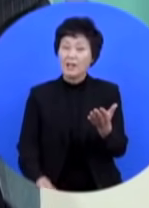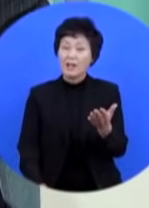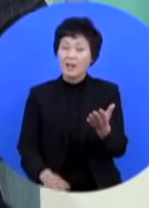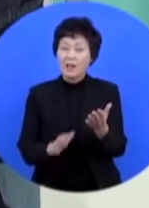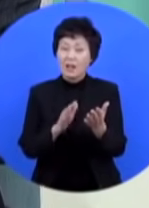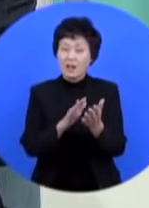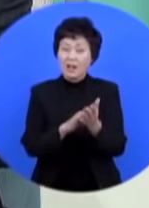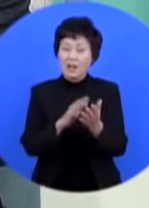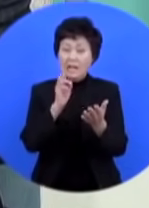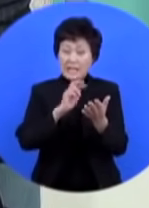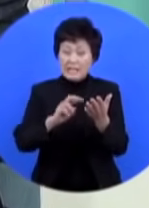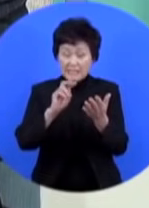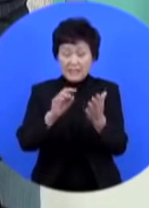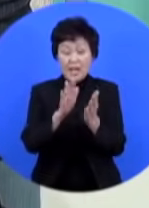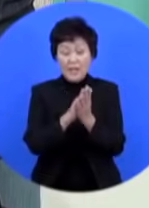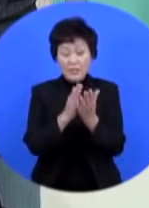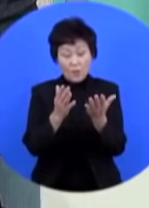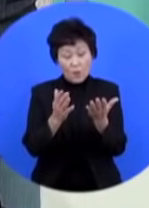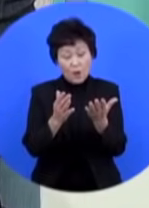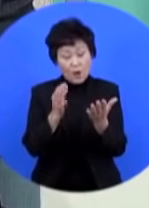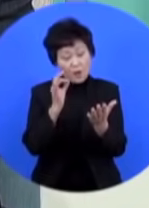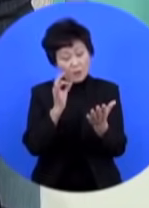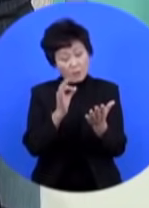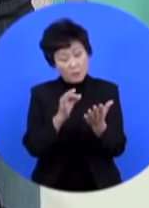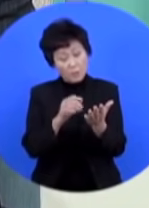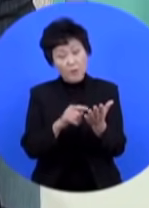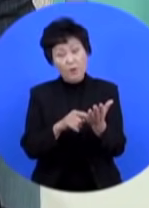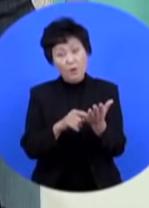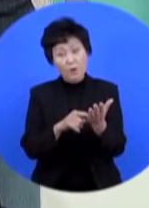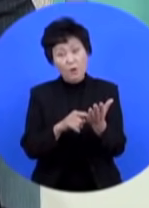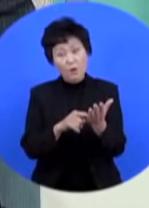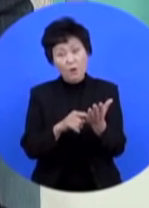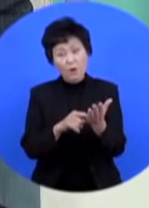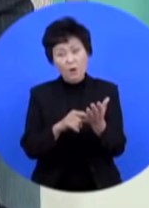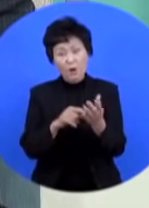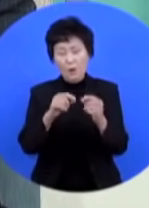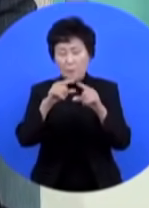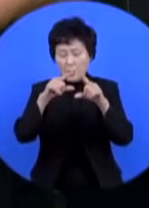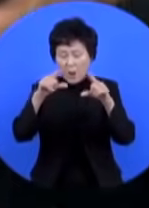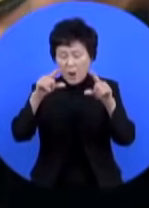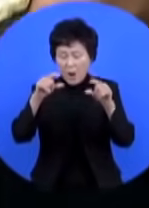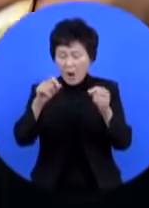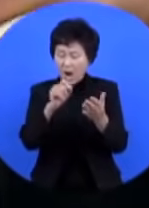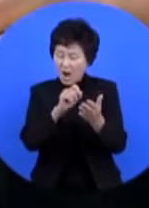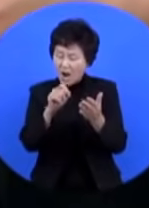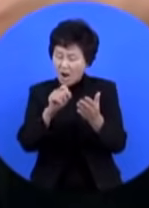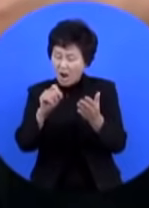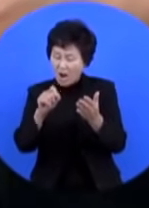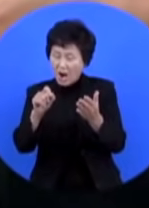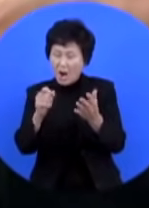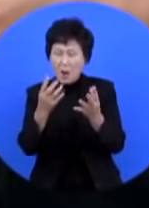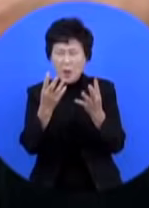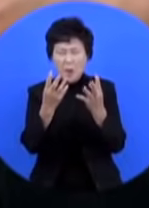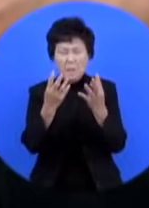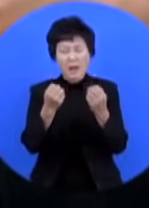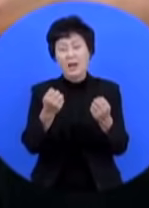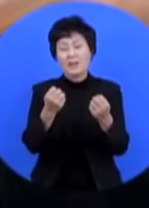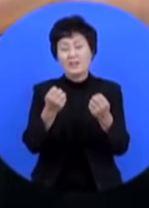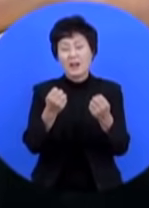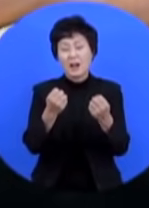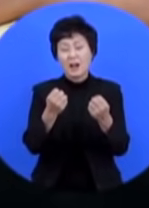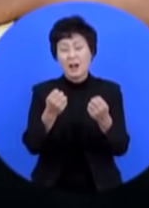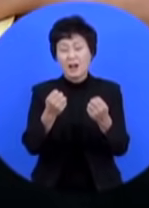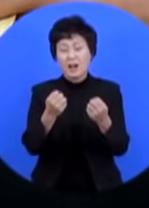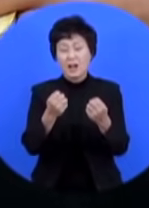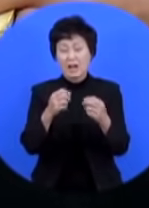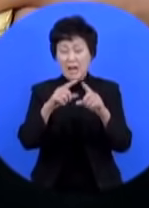저 생전에 쓰던 찬송가예요. 예, 그렇습니다. 근데 이 안에 보니까 메모장이 메모장이 진짜 많아요. 여기 보세요. 여기 막 빽빽하게 글씨도